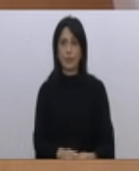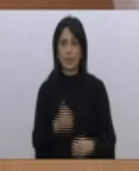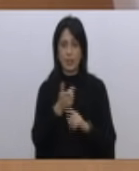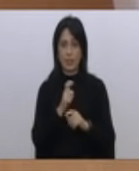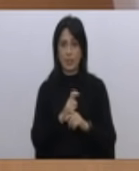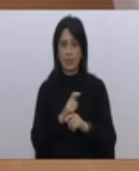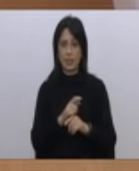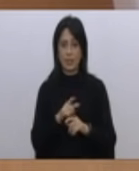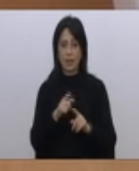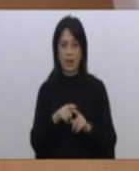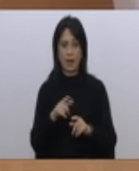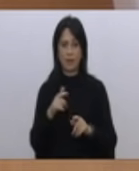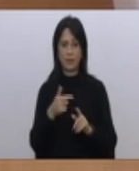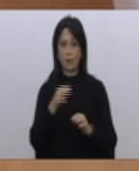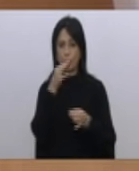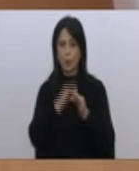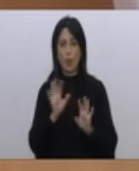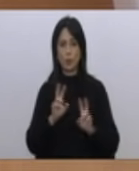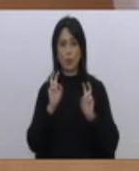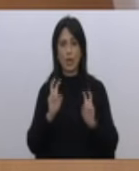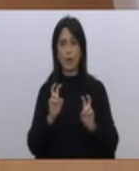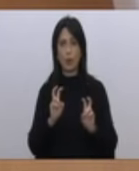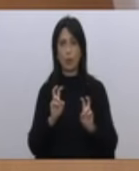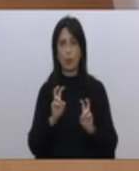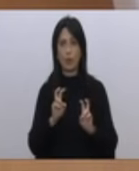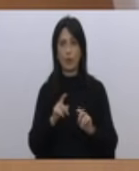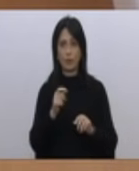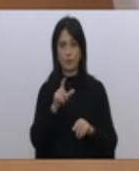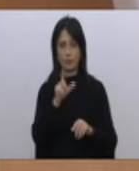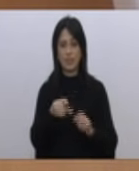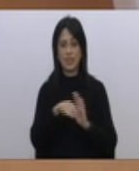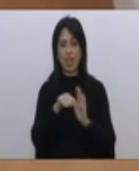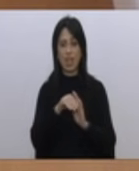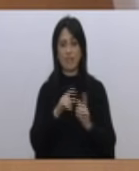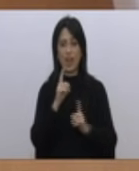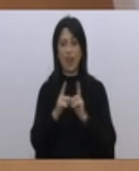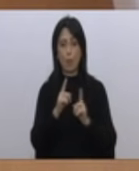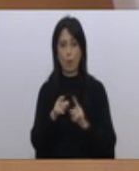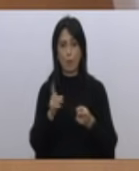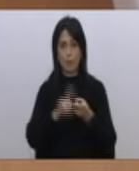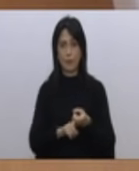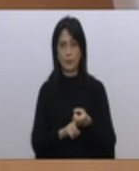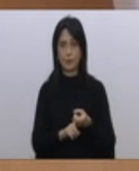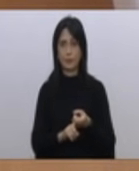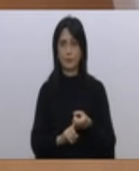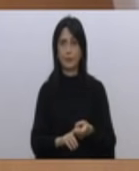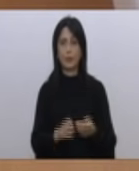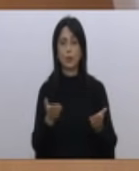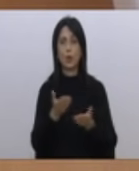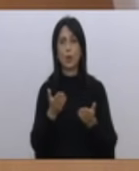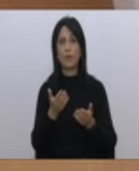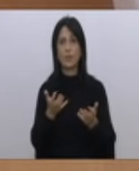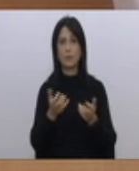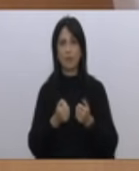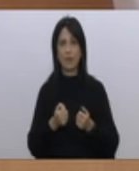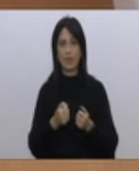ძალიან უდიერად და უპასუხისმგებლოდ მოეპყრო იმ საარჩევნო რეფორმას, რომლის